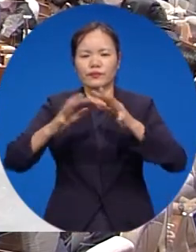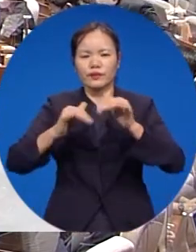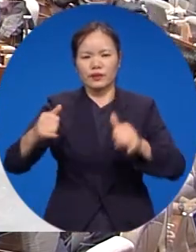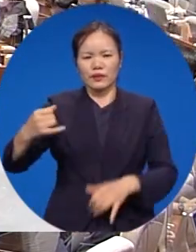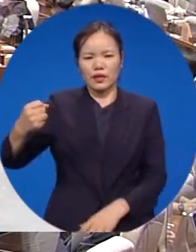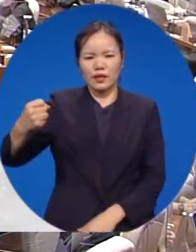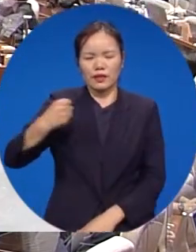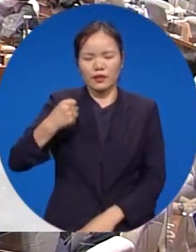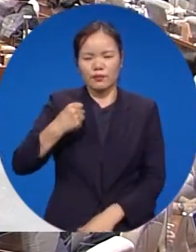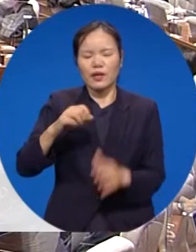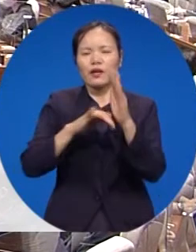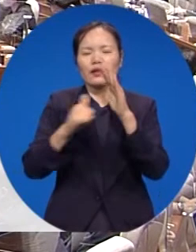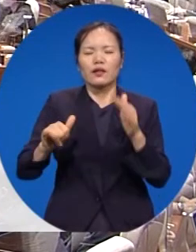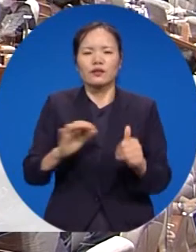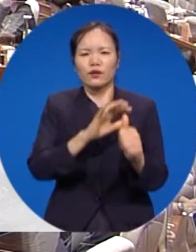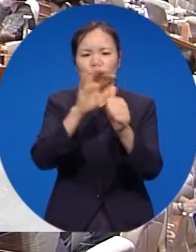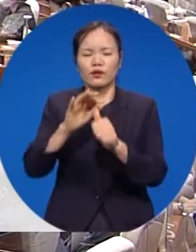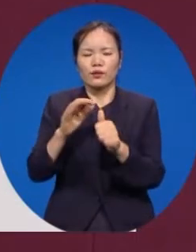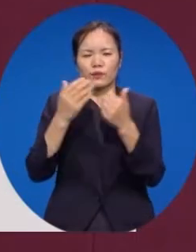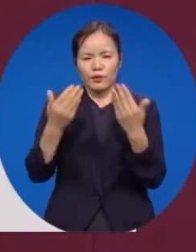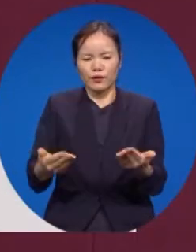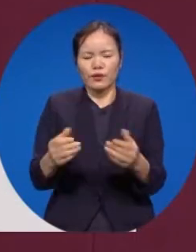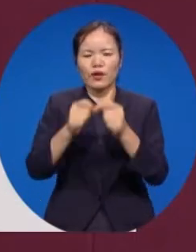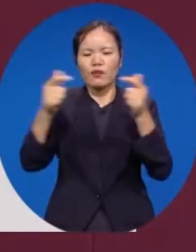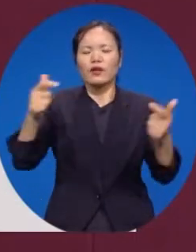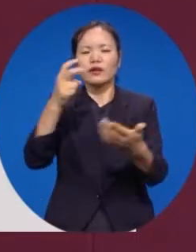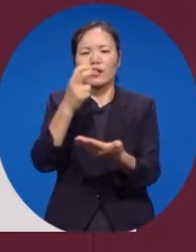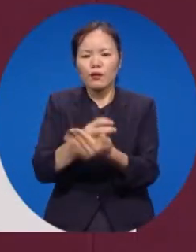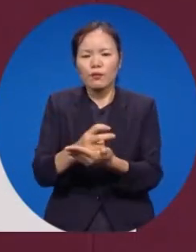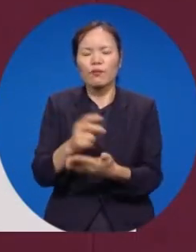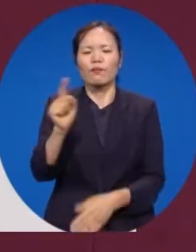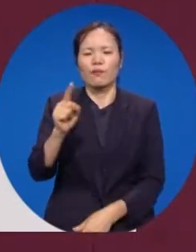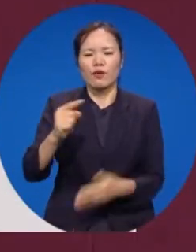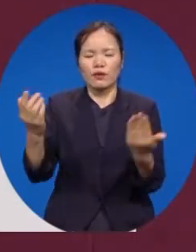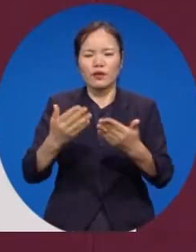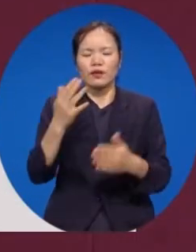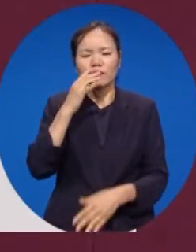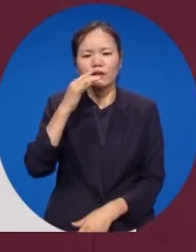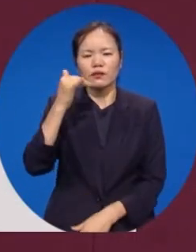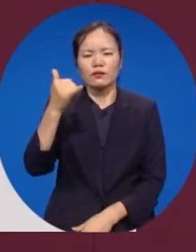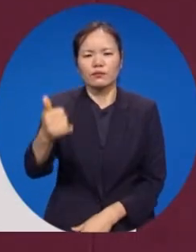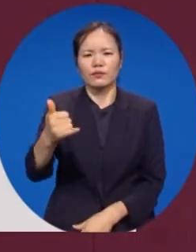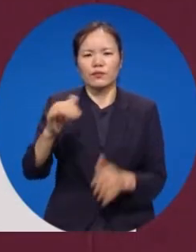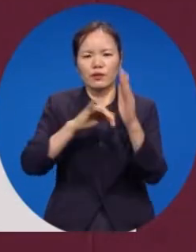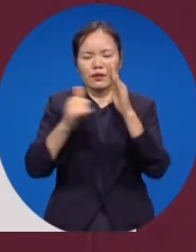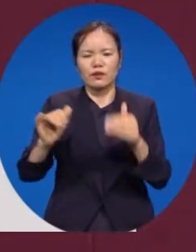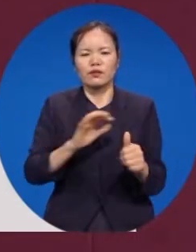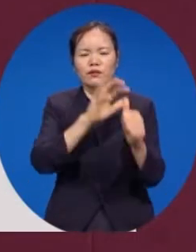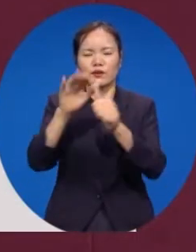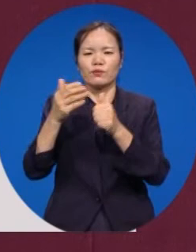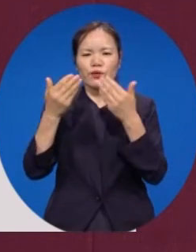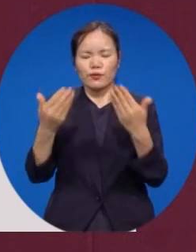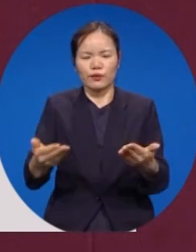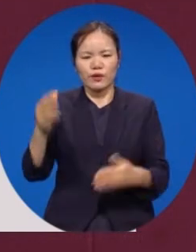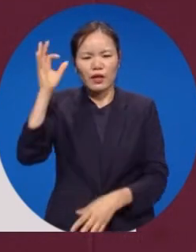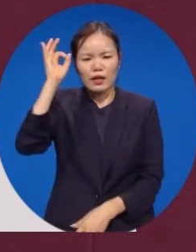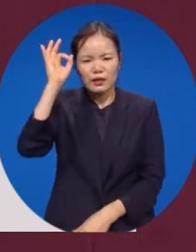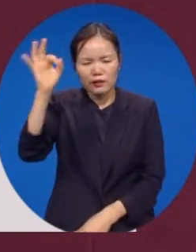국민의힘의 가족 돌봄 휴가 확대 법안은 일하는 부모가 가족 돌봄 휴가